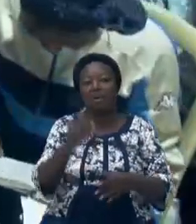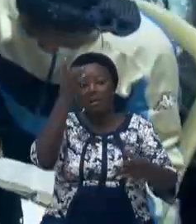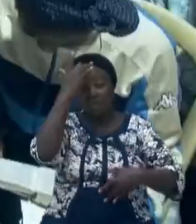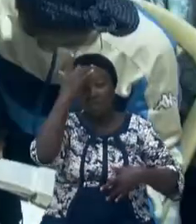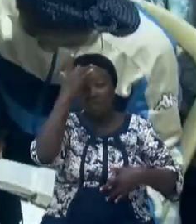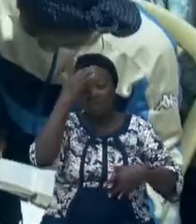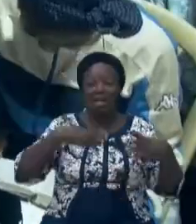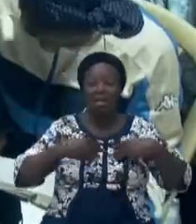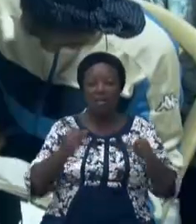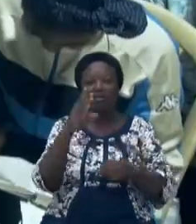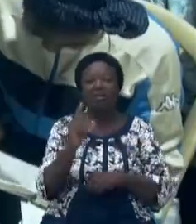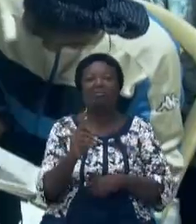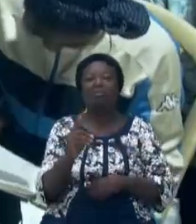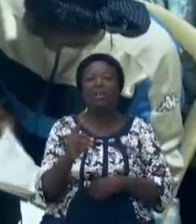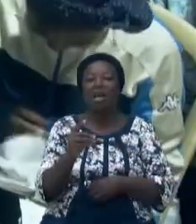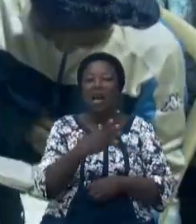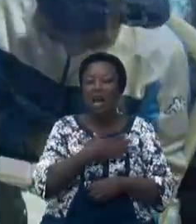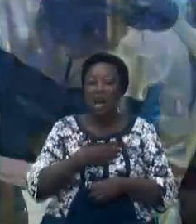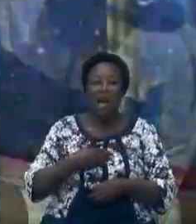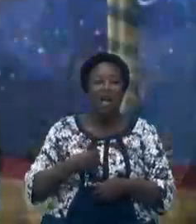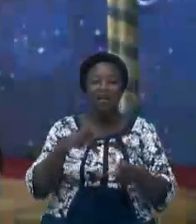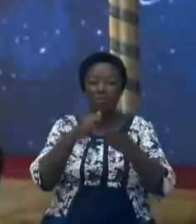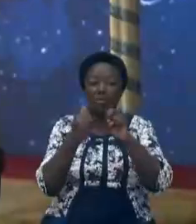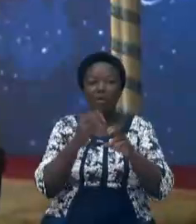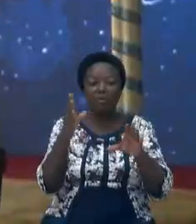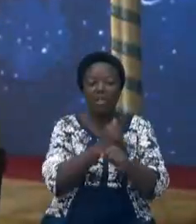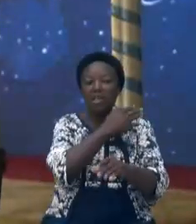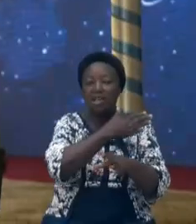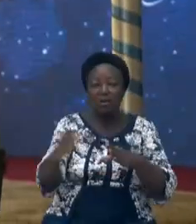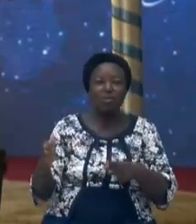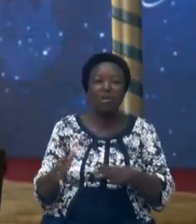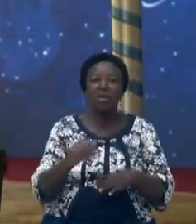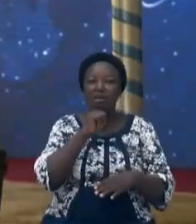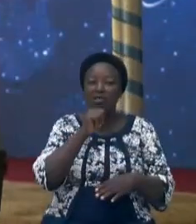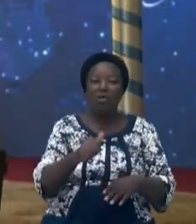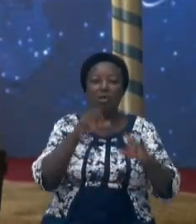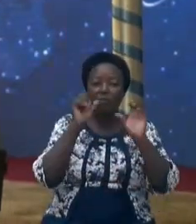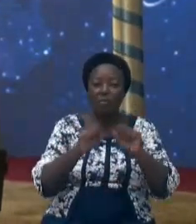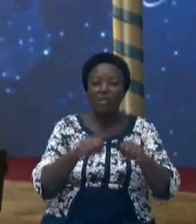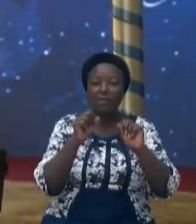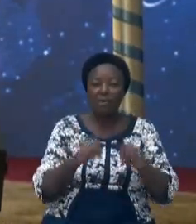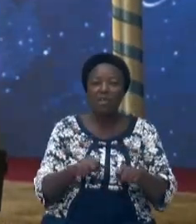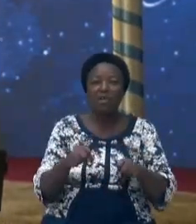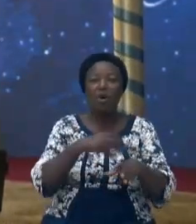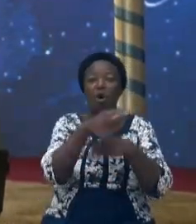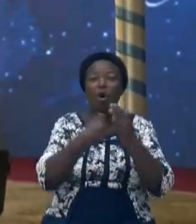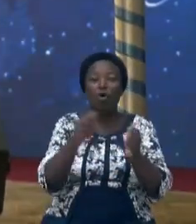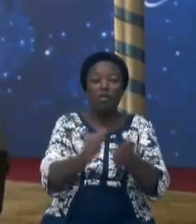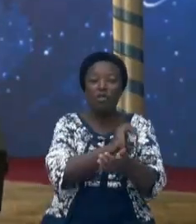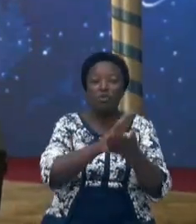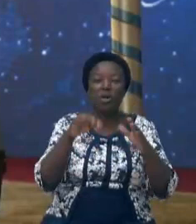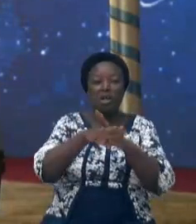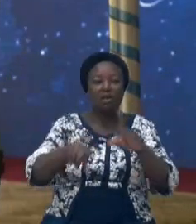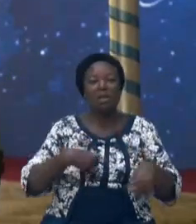le péché en lui les la maladie guéri l'infirmité haute et